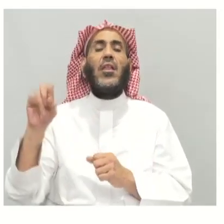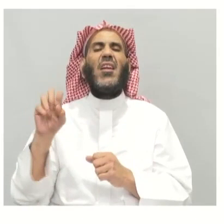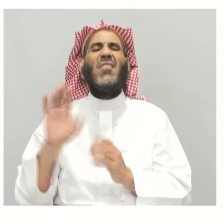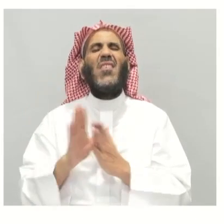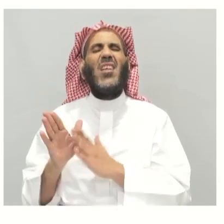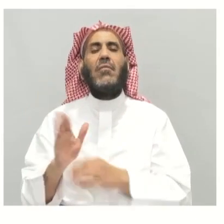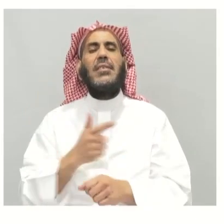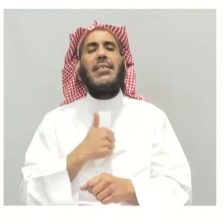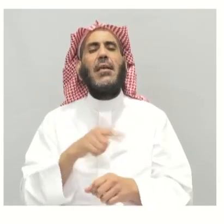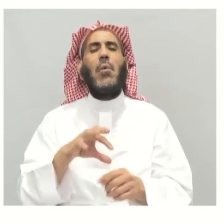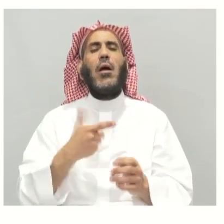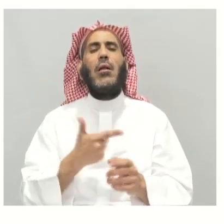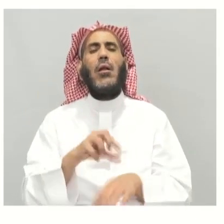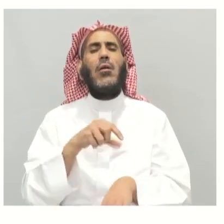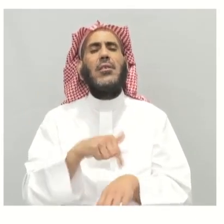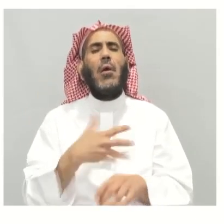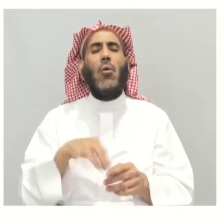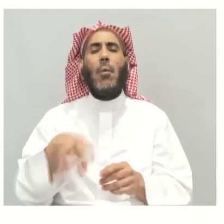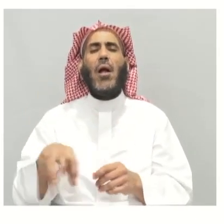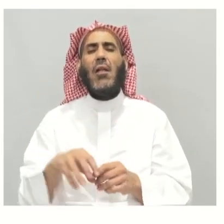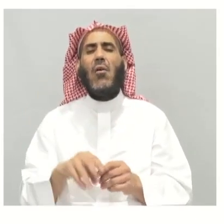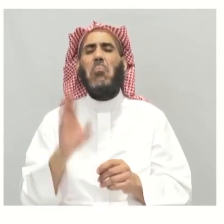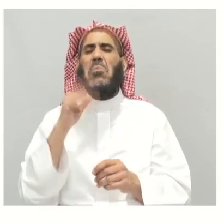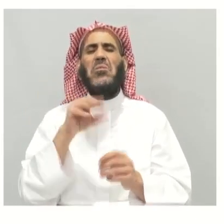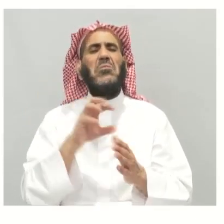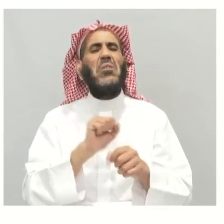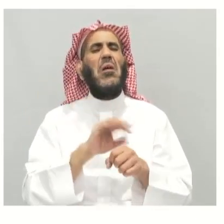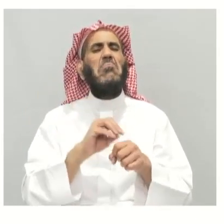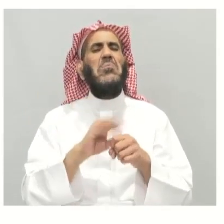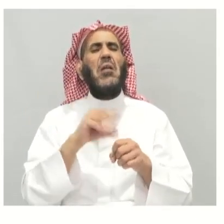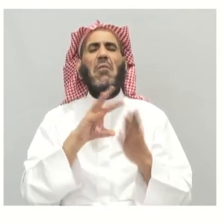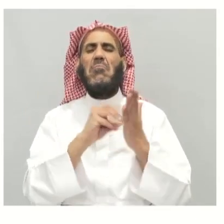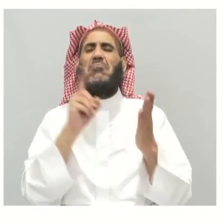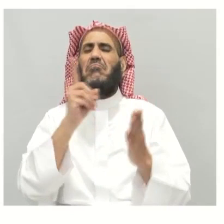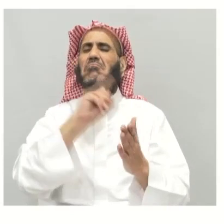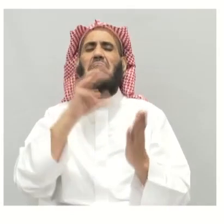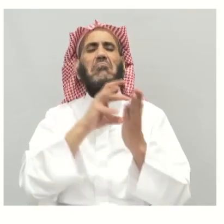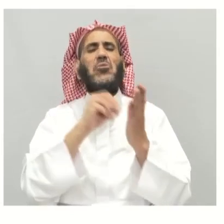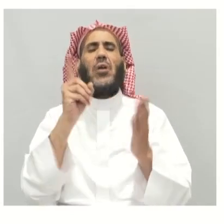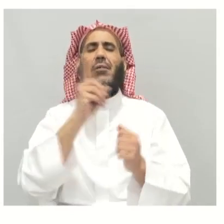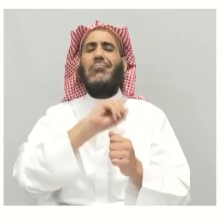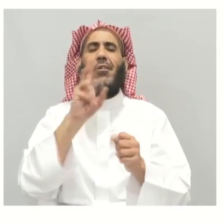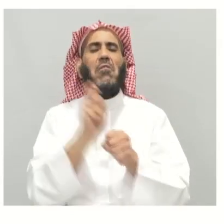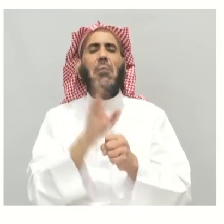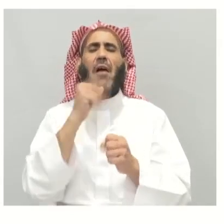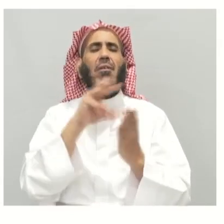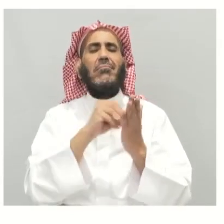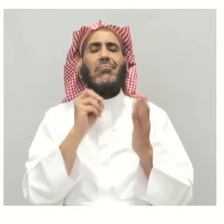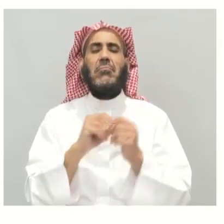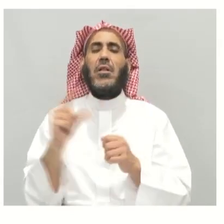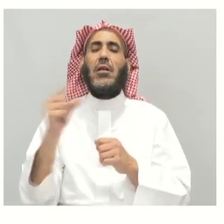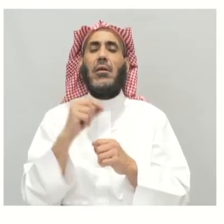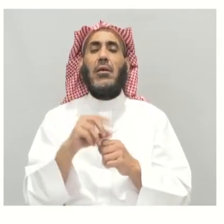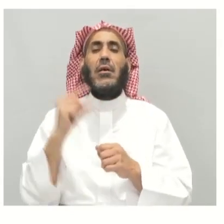أما ظرفي الزمان والمكان فهما جامدان وليس ولا يشتقان من الفعل، مثل